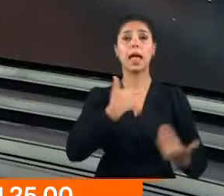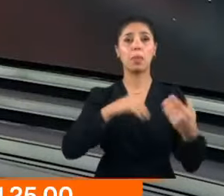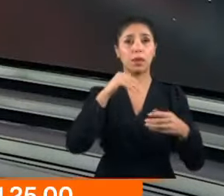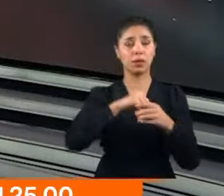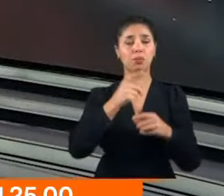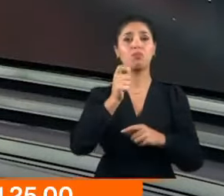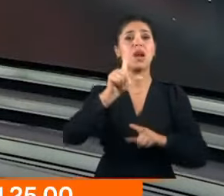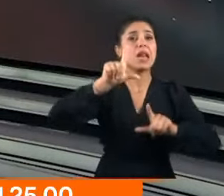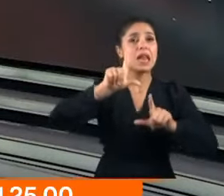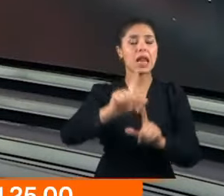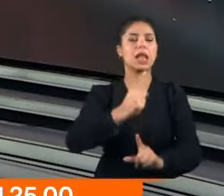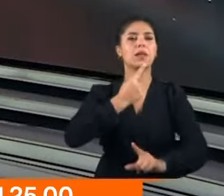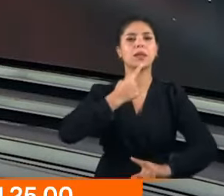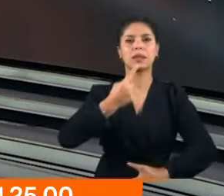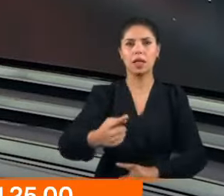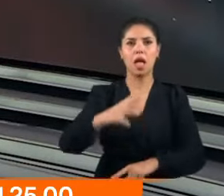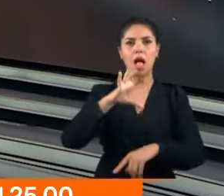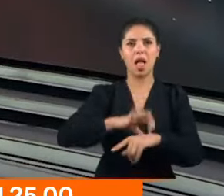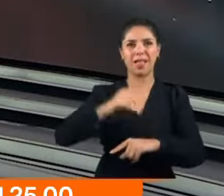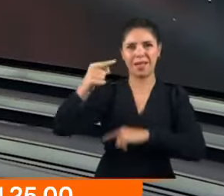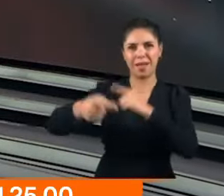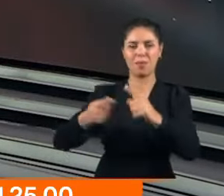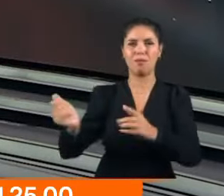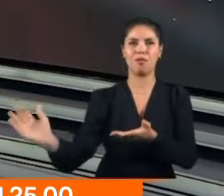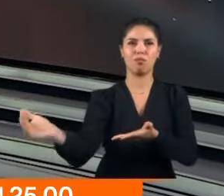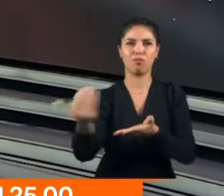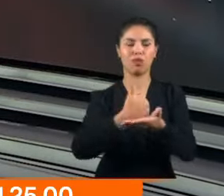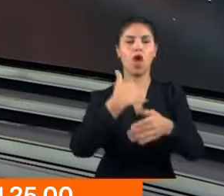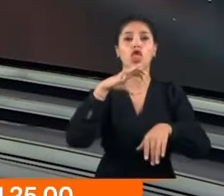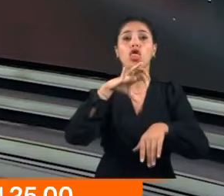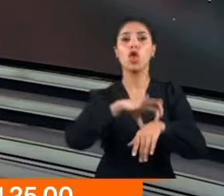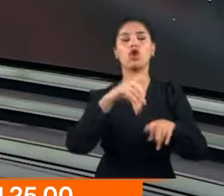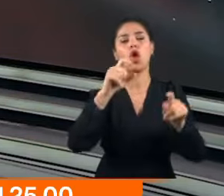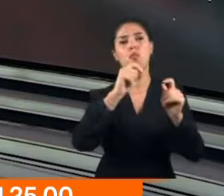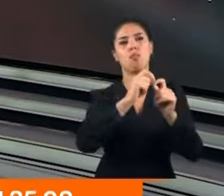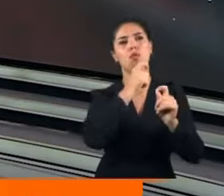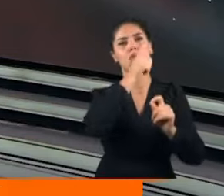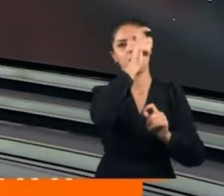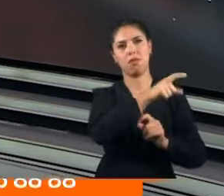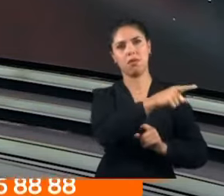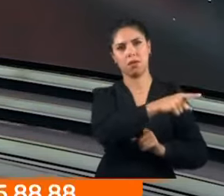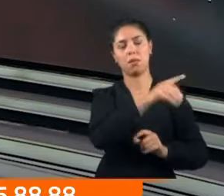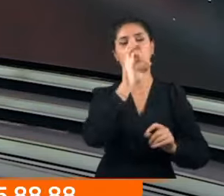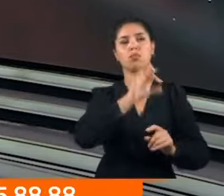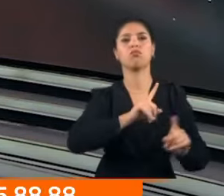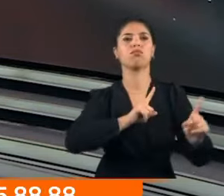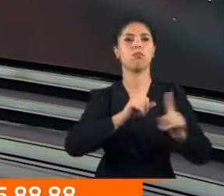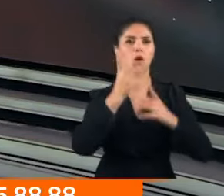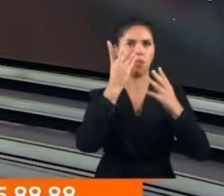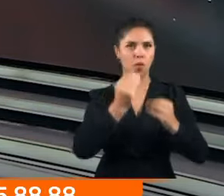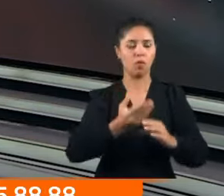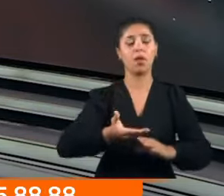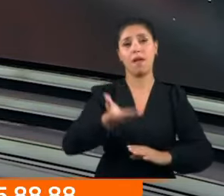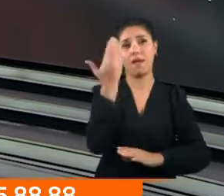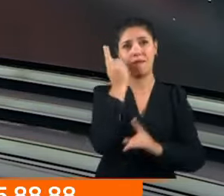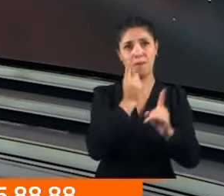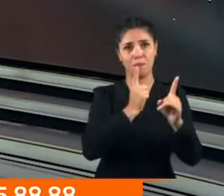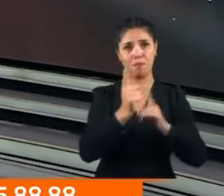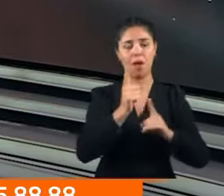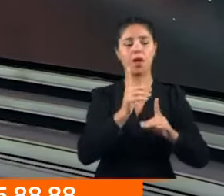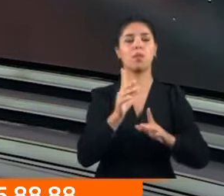Ameliyat için para gerekiyor diyerek hasta yakınlarından para almıştı doktor Bülent Erol. Konu yargıya taşınmıştı. Önceki duruşmada